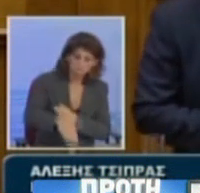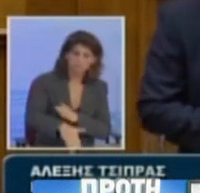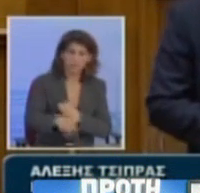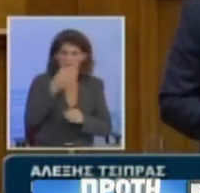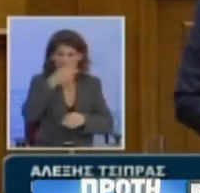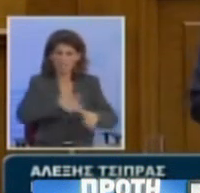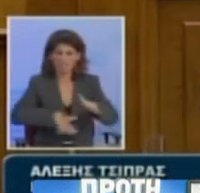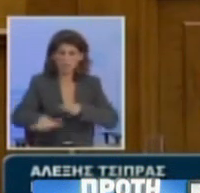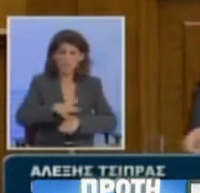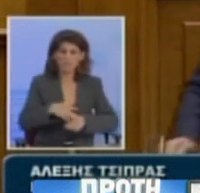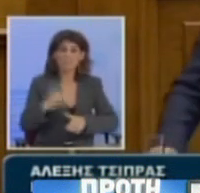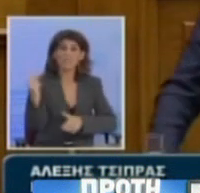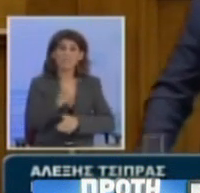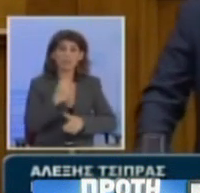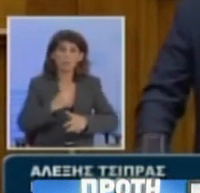κοινωνικής απόγνωσης.